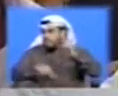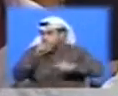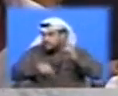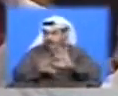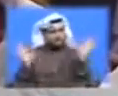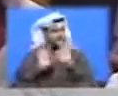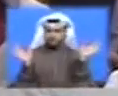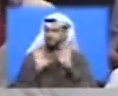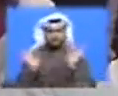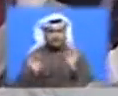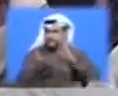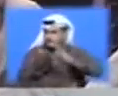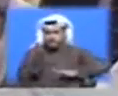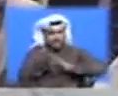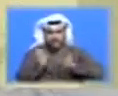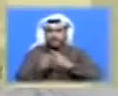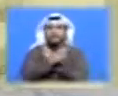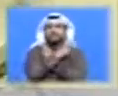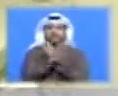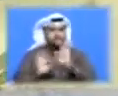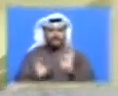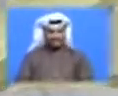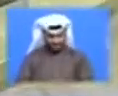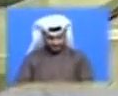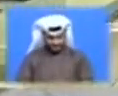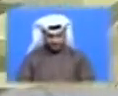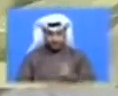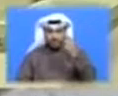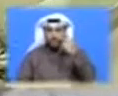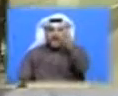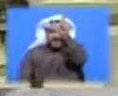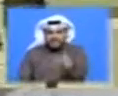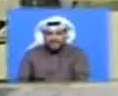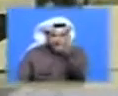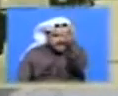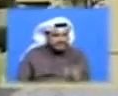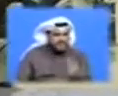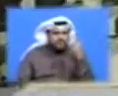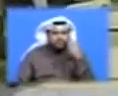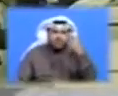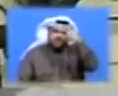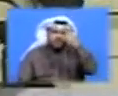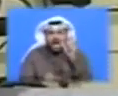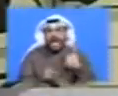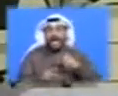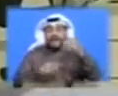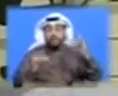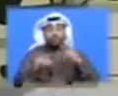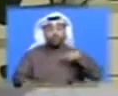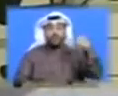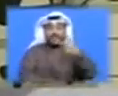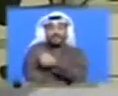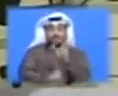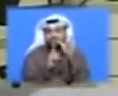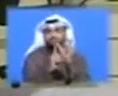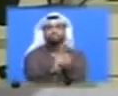عنه لقب الخنازير لأن ليس له وجود في الخنازير. الحالات المصابة بهذا الفيروس تحت السيطرة، وزارة